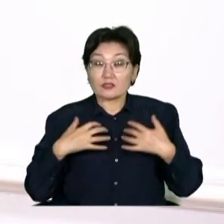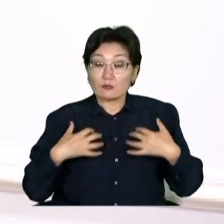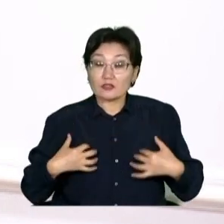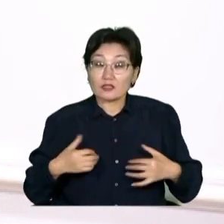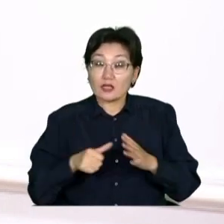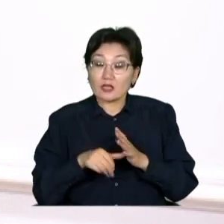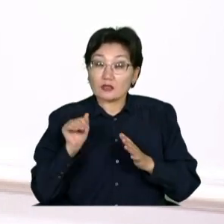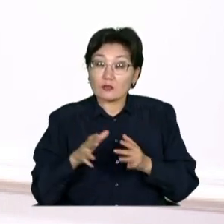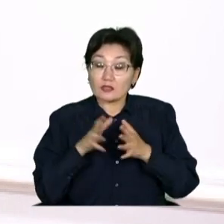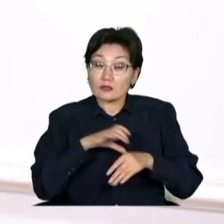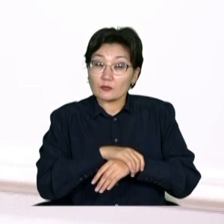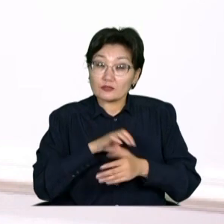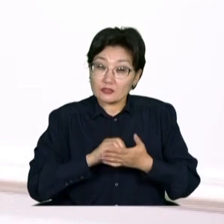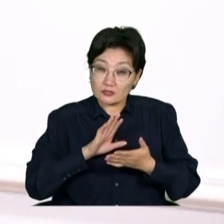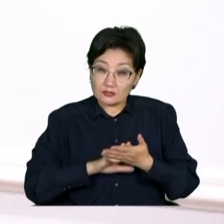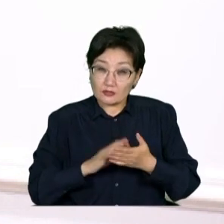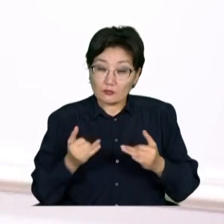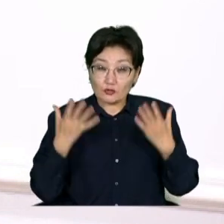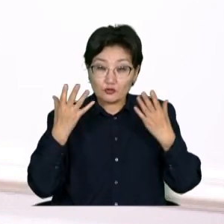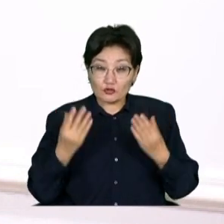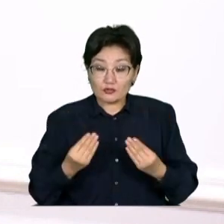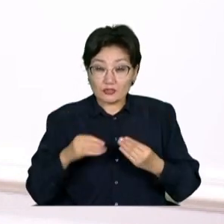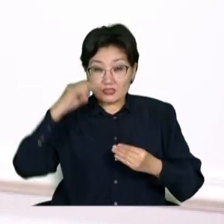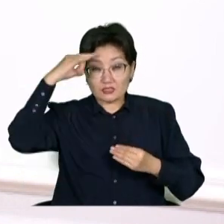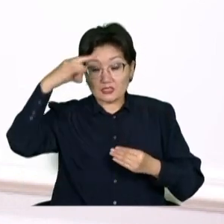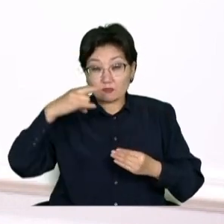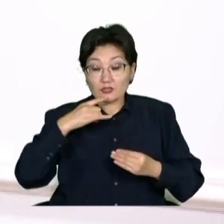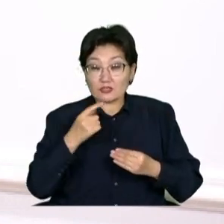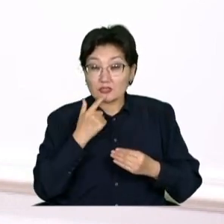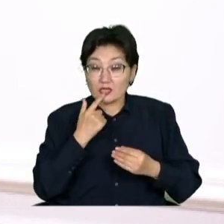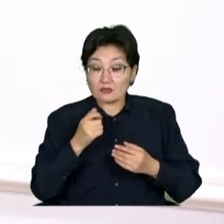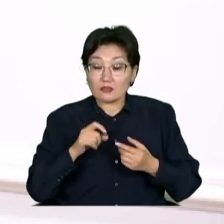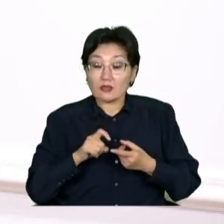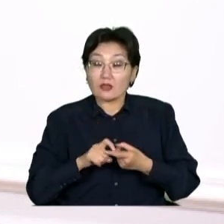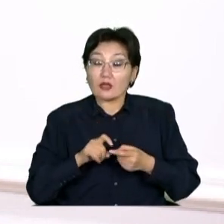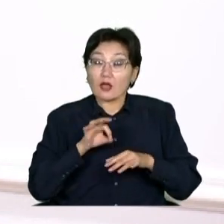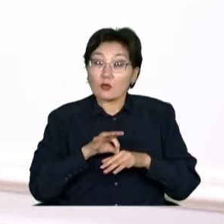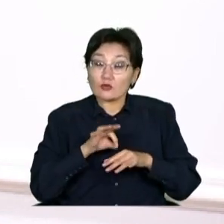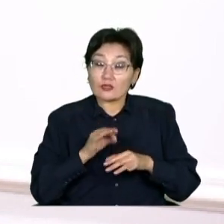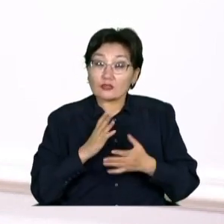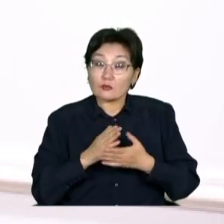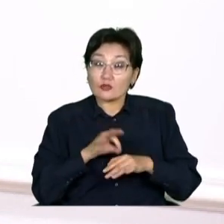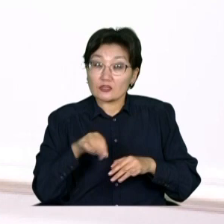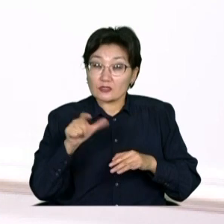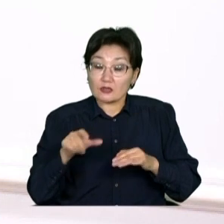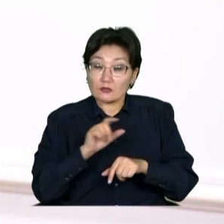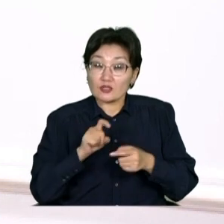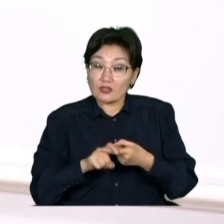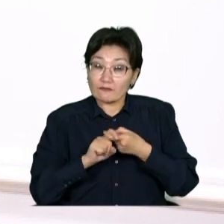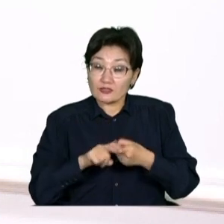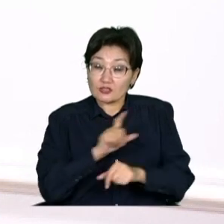астам жағдайы тіркелді. Бүгінгі таңда елімізде қызылшамен ауырған науқастар үшін инфекциялық